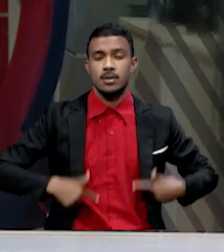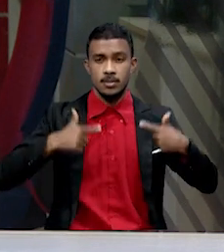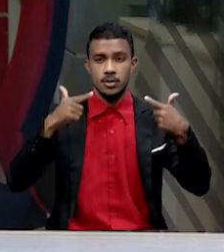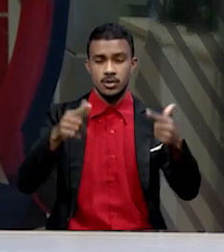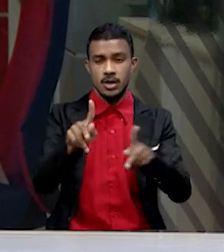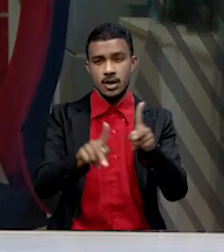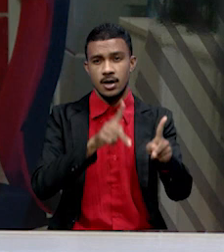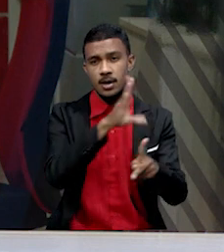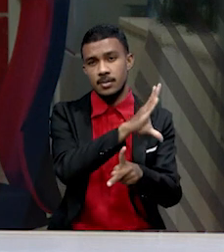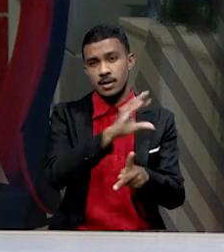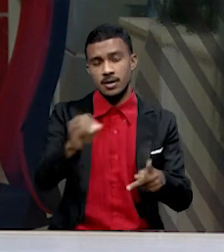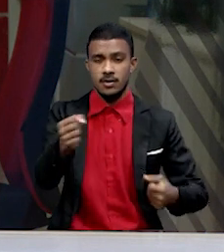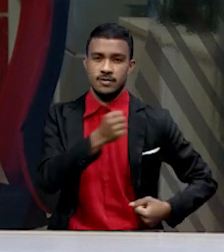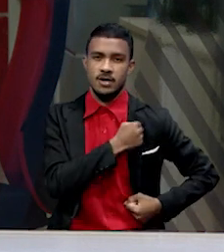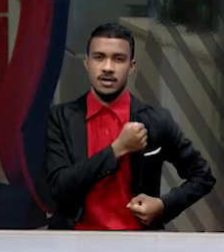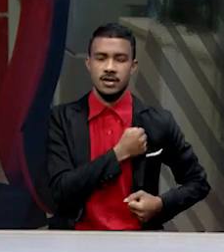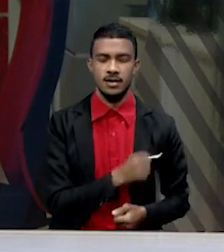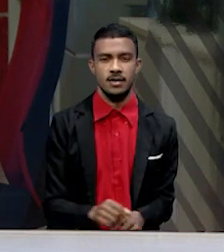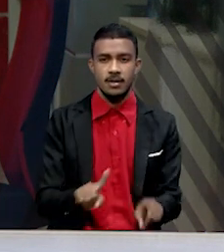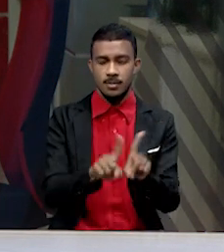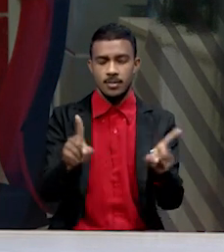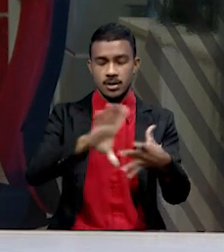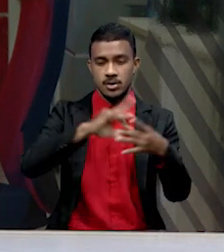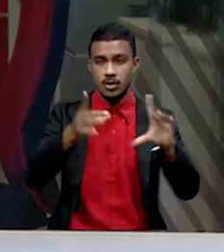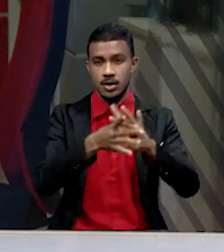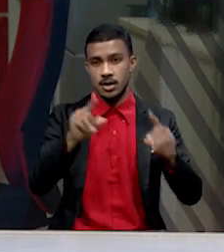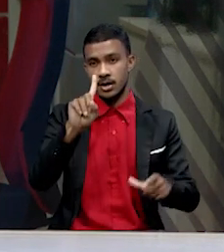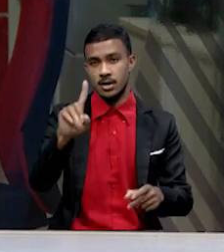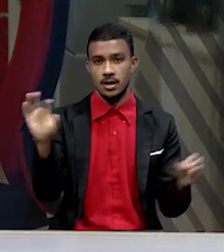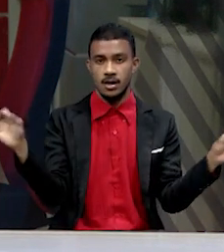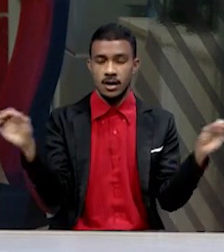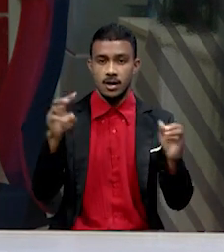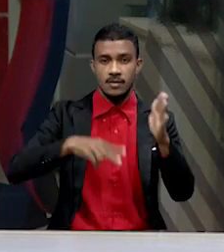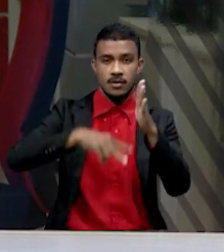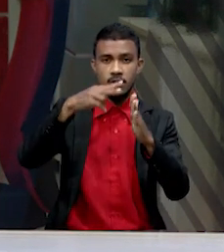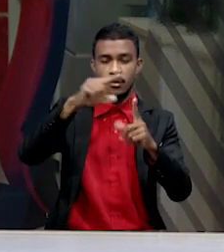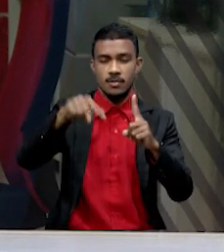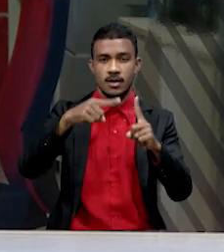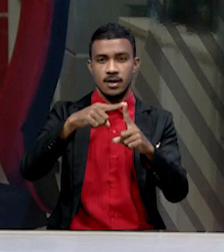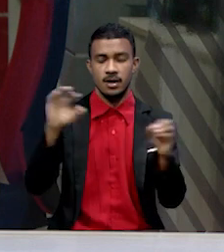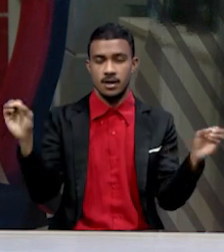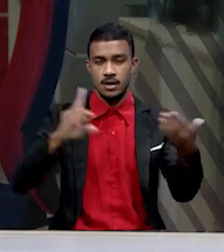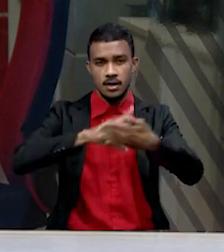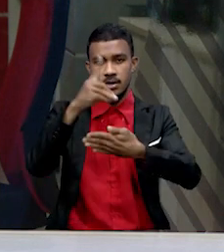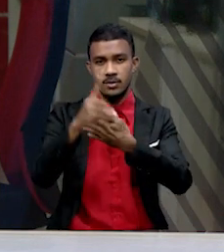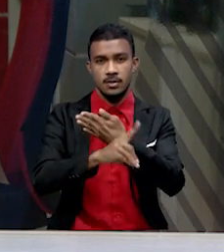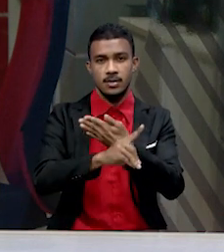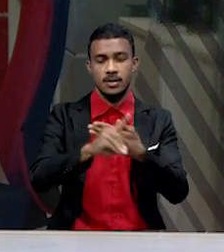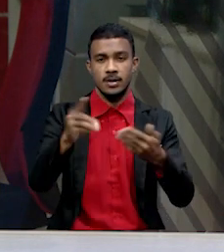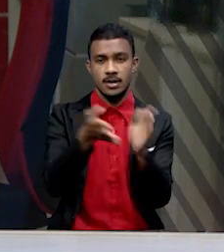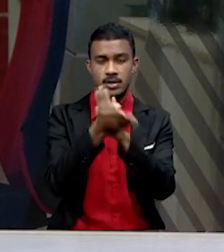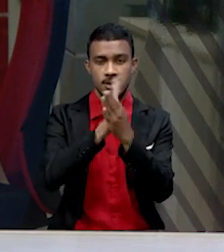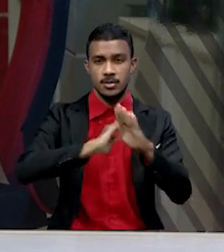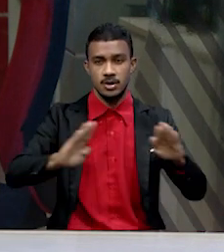croat alias Falentil. Ma be storia de ne se la iha valor be in hira la desenvolvimento, estabilidade